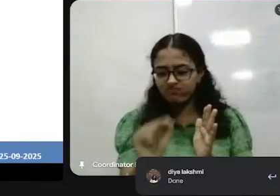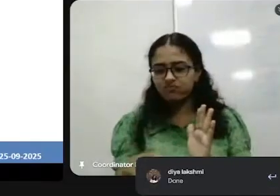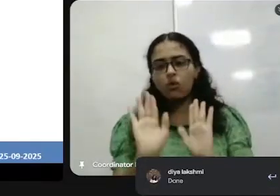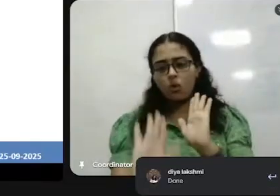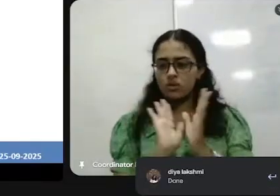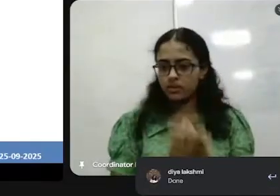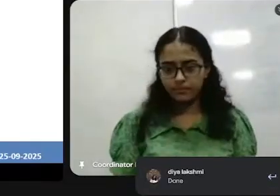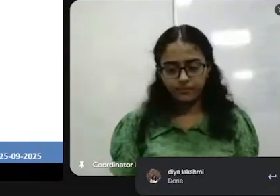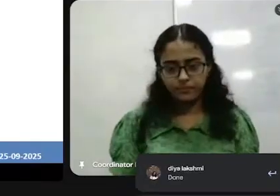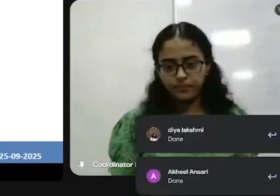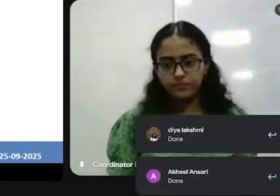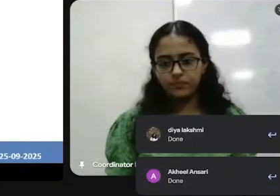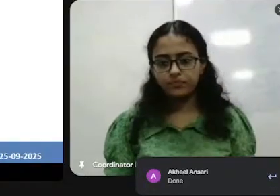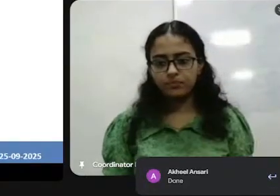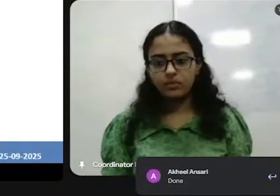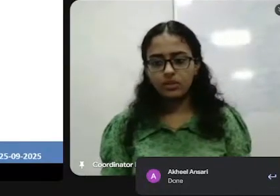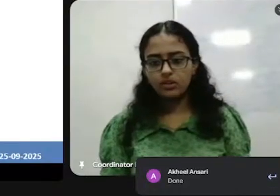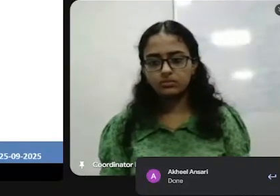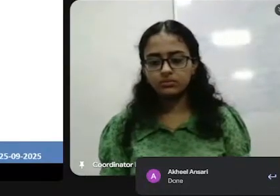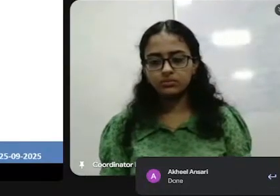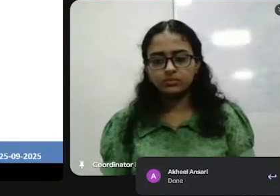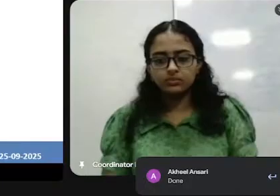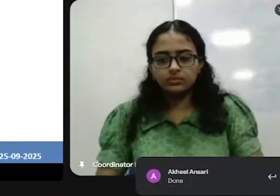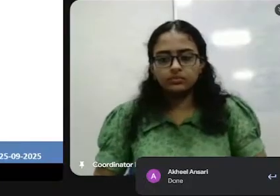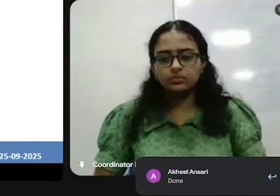കാണപ്പെടുന്ന ഭൗതികമായിട്ടുള്ള ബുദ്ധിമുട്ടുകൾ.